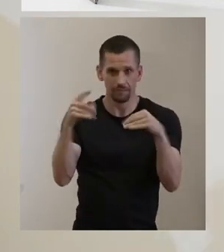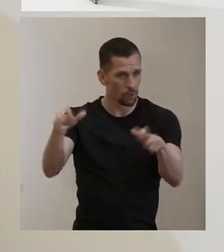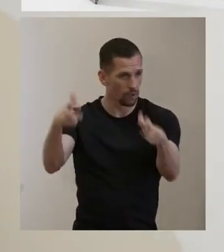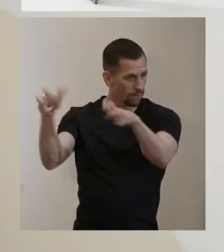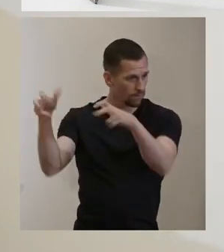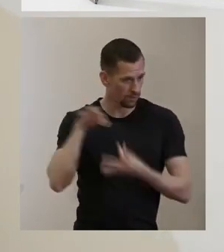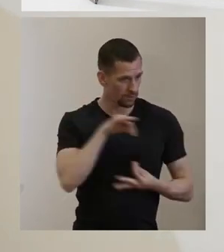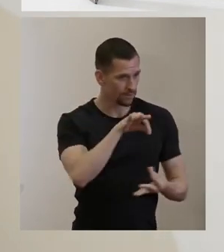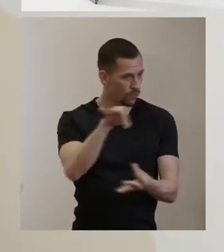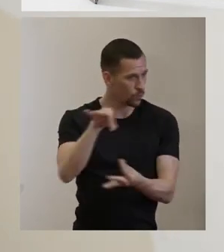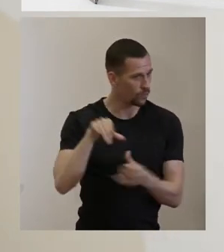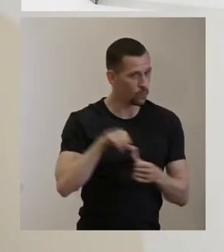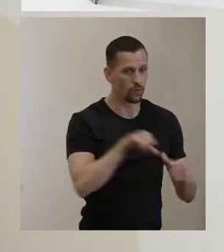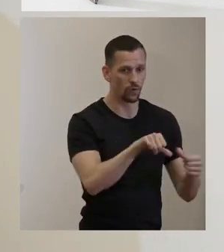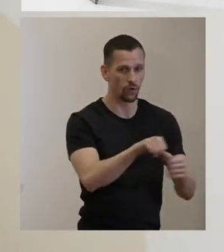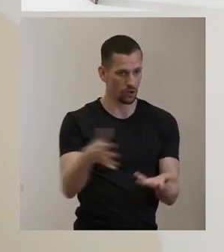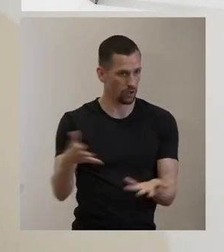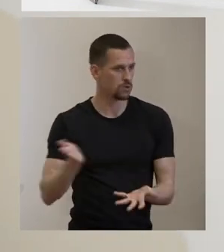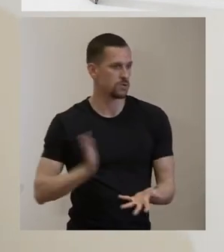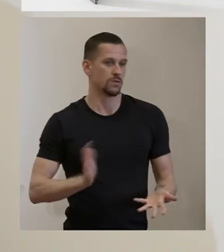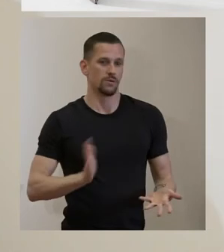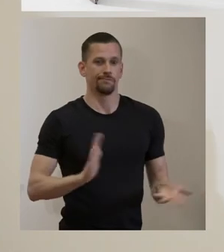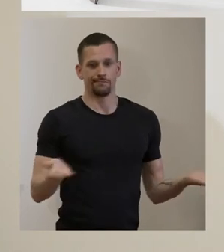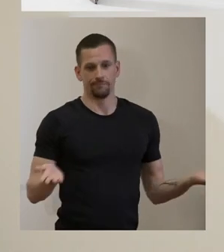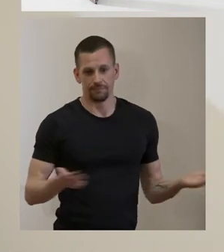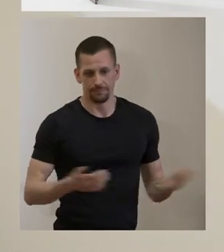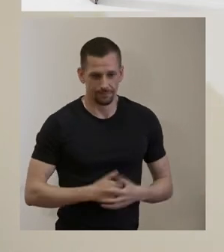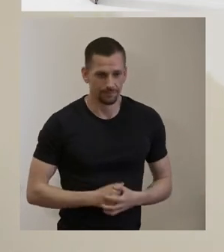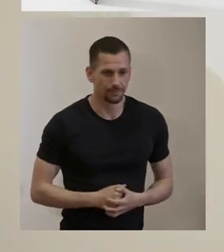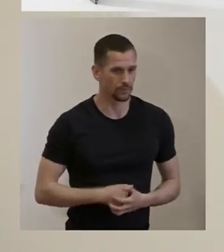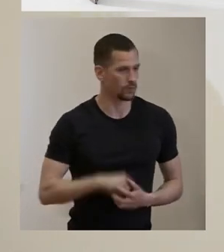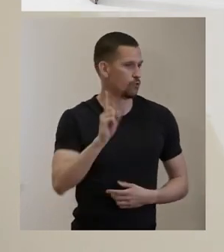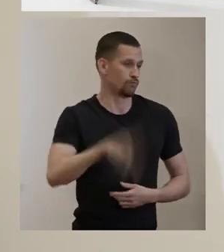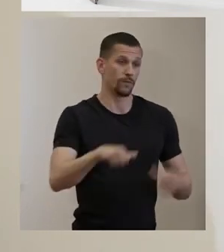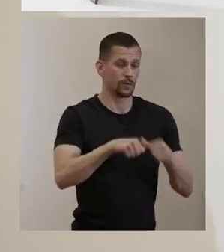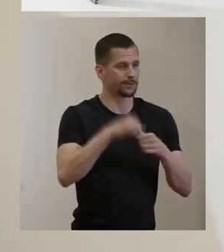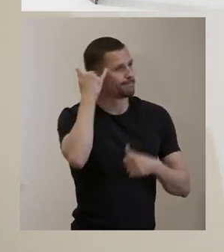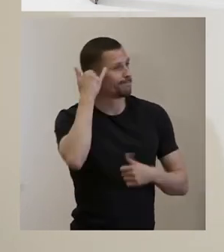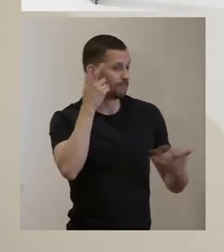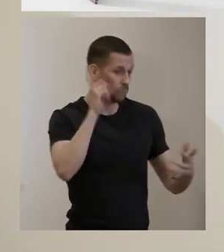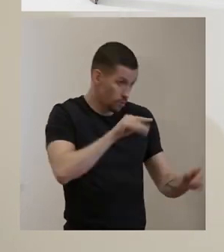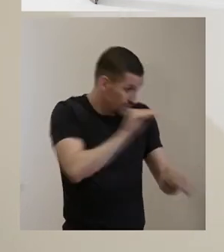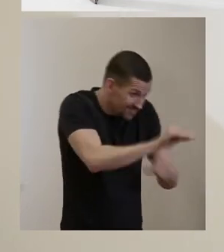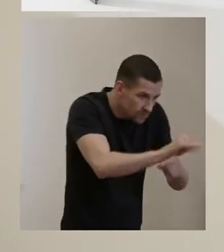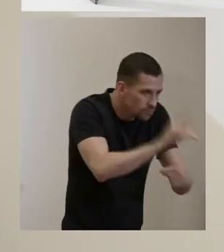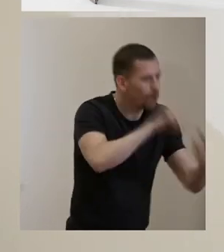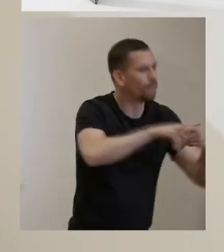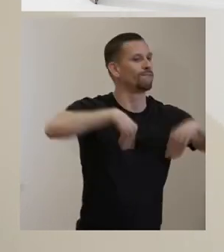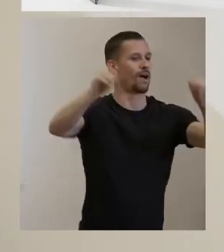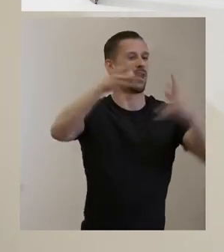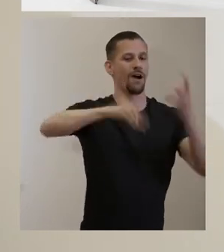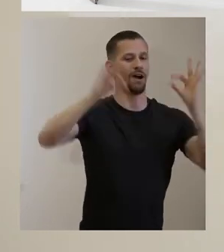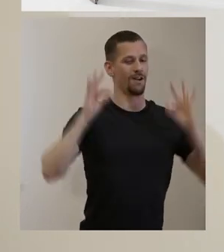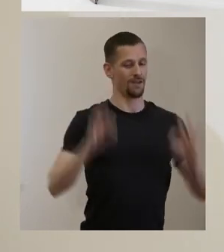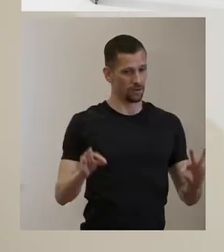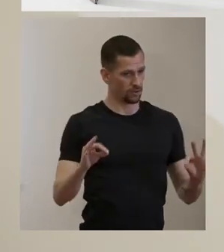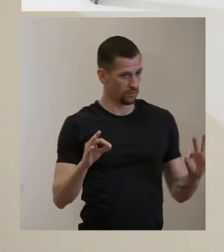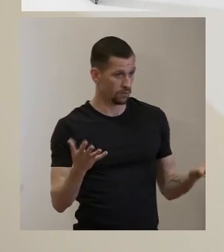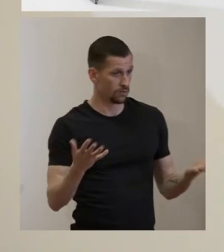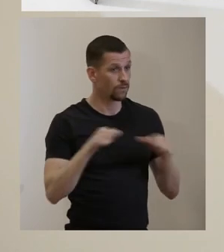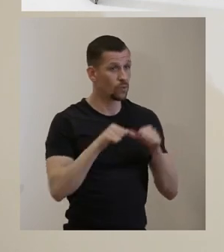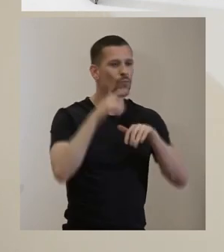donc absolument les nourrir. C'était aussi une bravade politique, dans le sens de l'organisation et de l'exercice